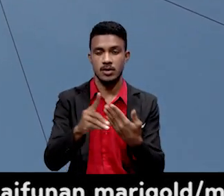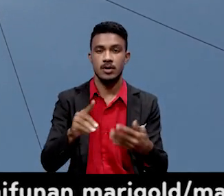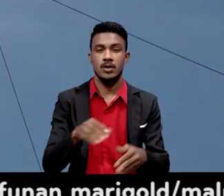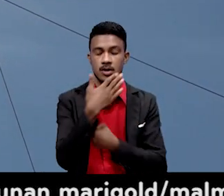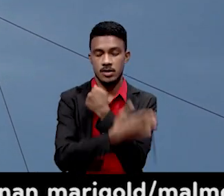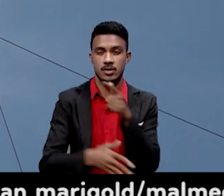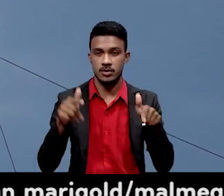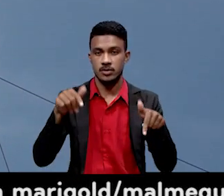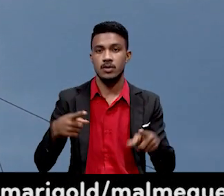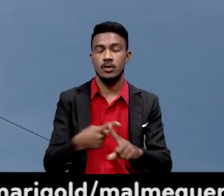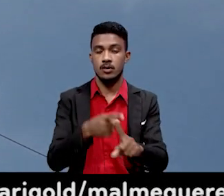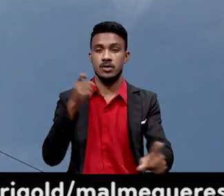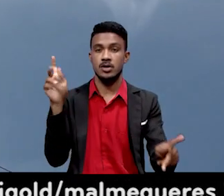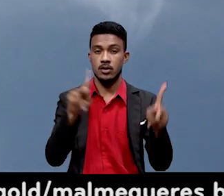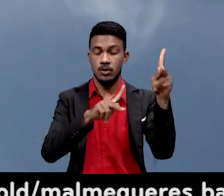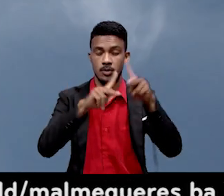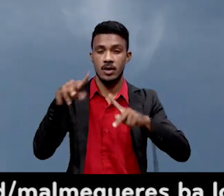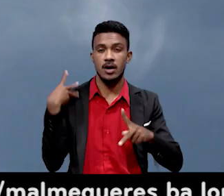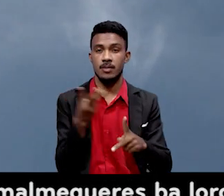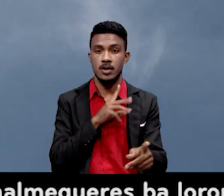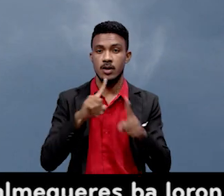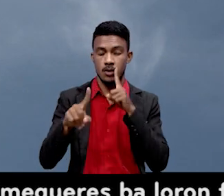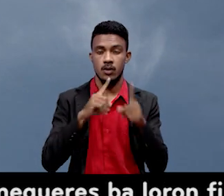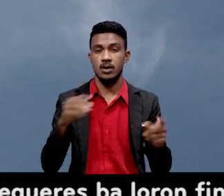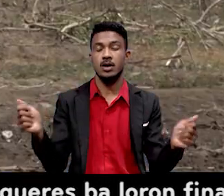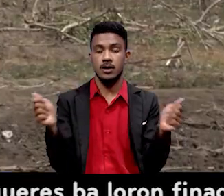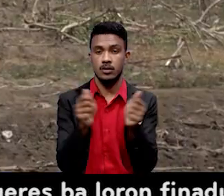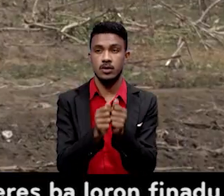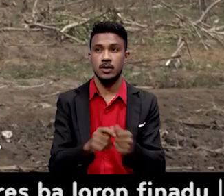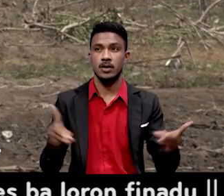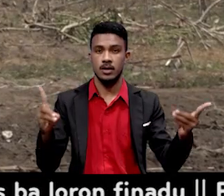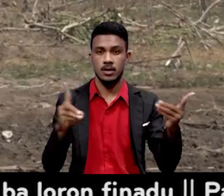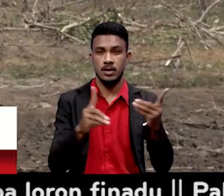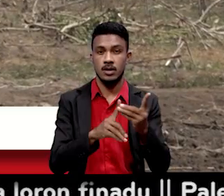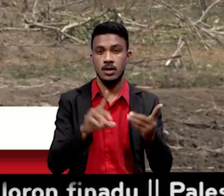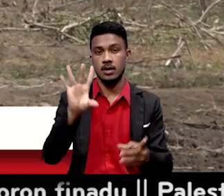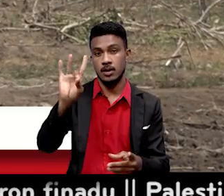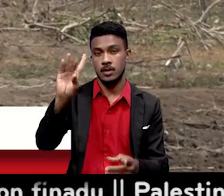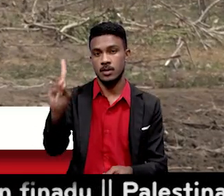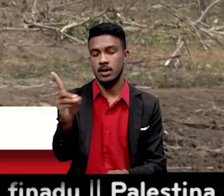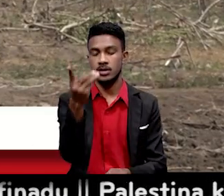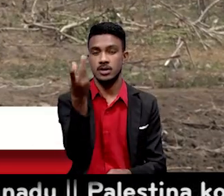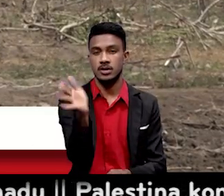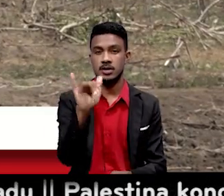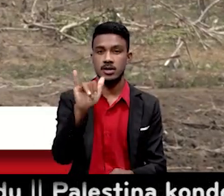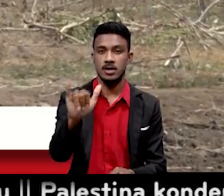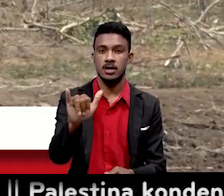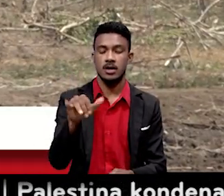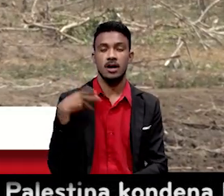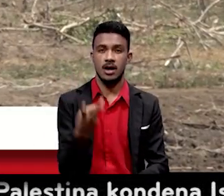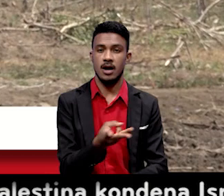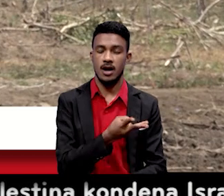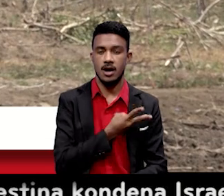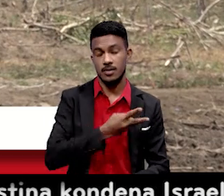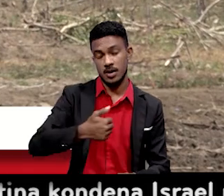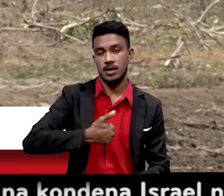kompanya ho ami akur duha mutuk ia tanggal 8 dadir sangne sira bo ami nain rasik